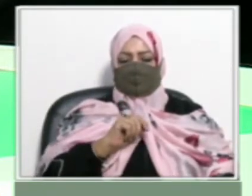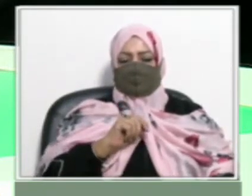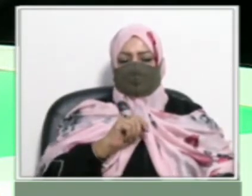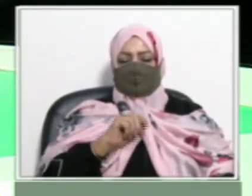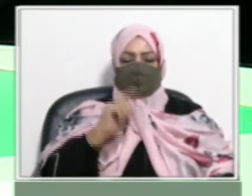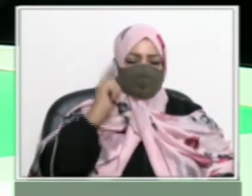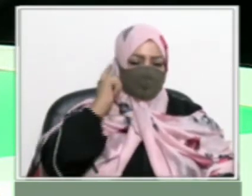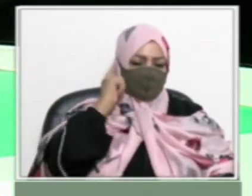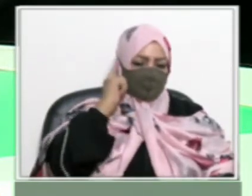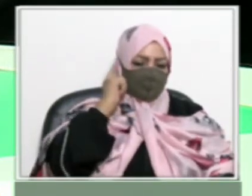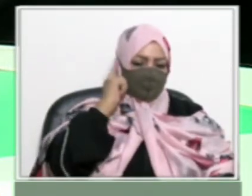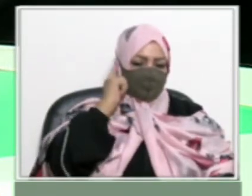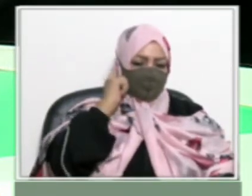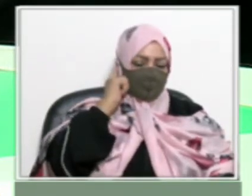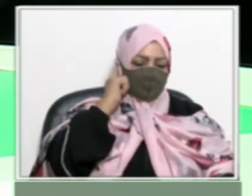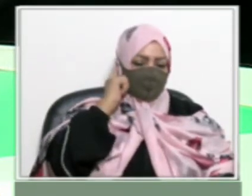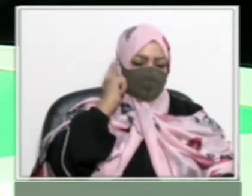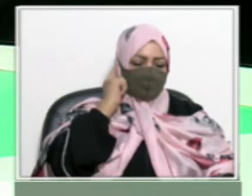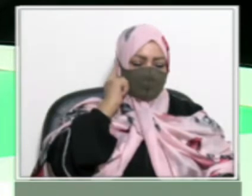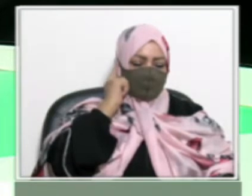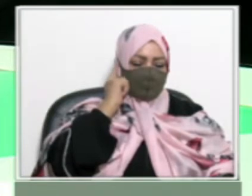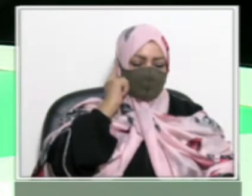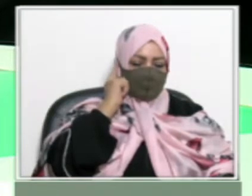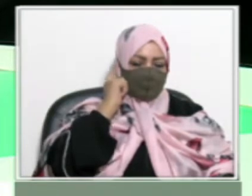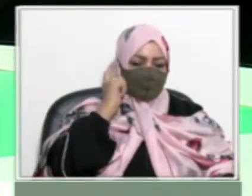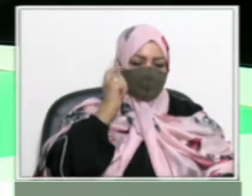إيه ما معنى فسحة الدين يعني؟ نعم